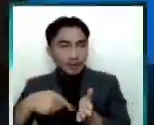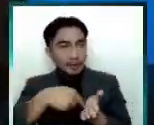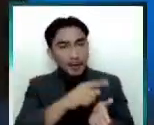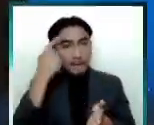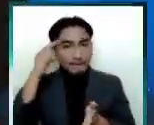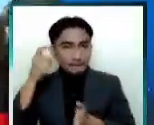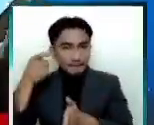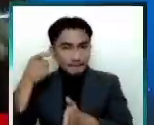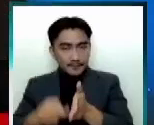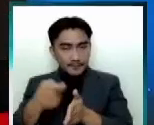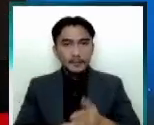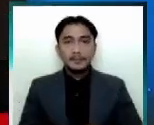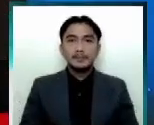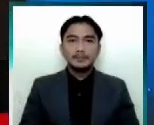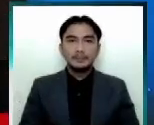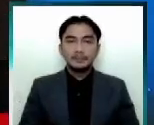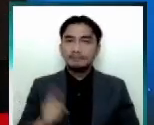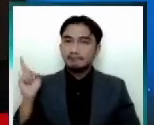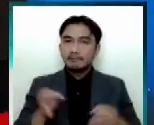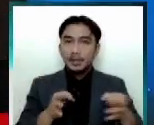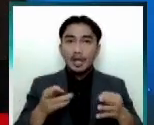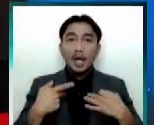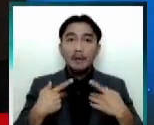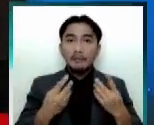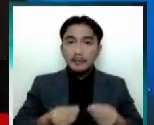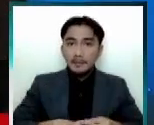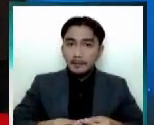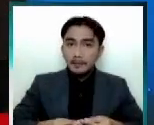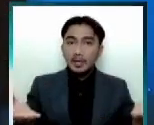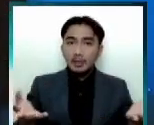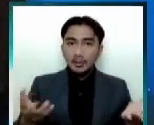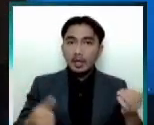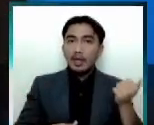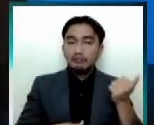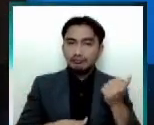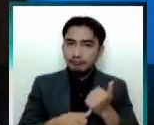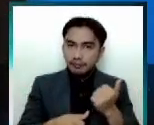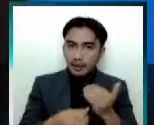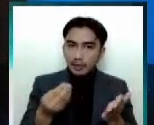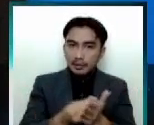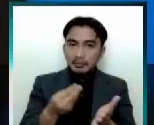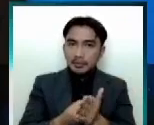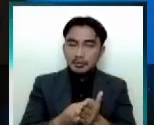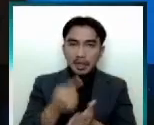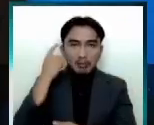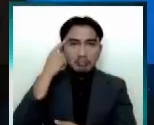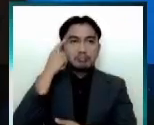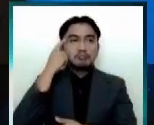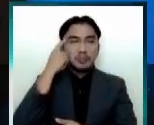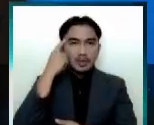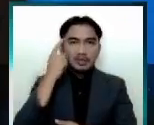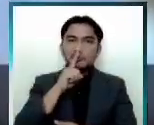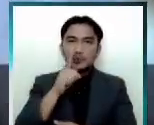The giving out of ayuda in relation to the pandemic, that is, I think, really a waste of